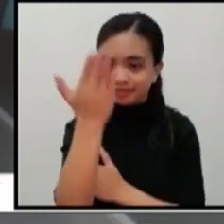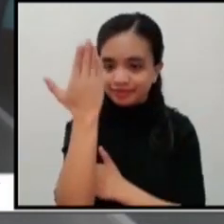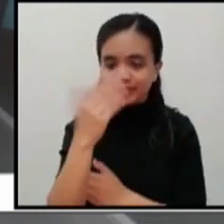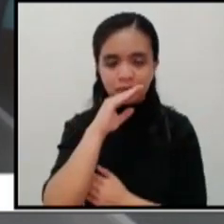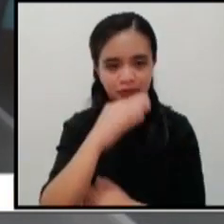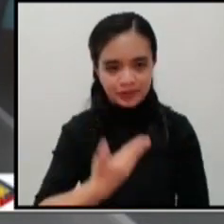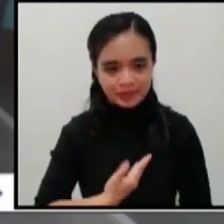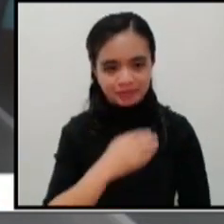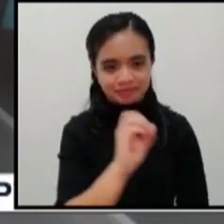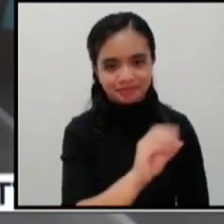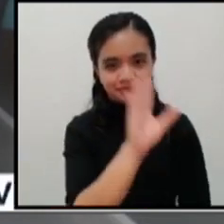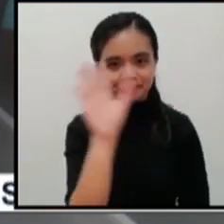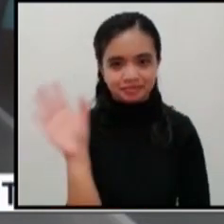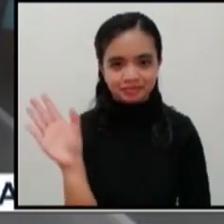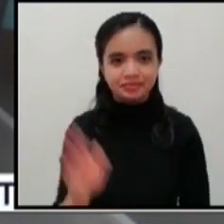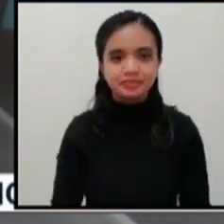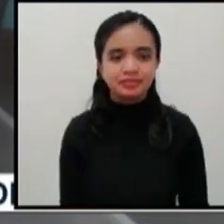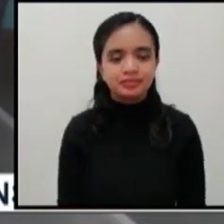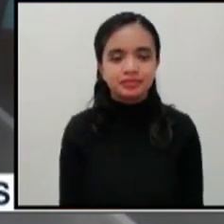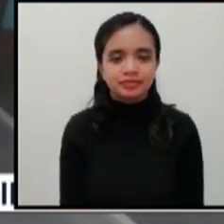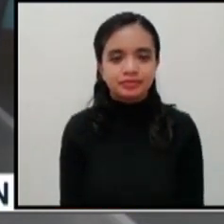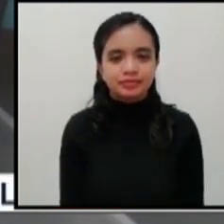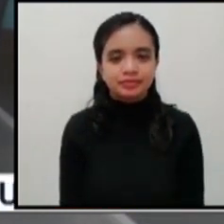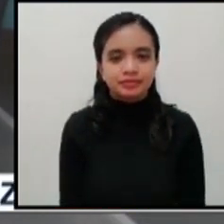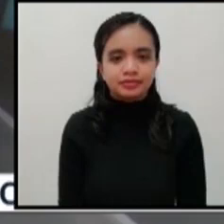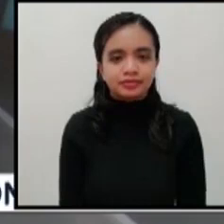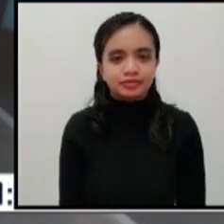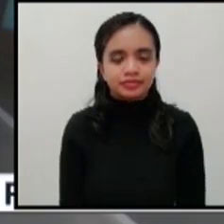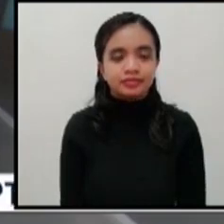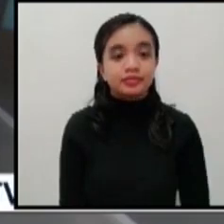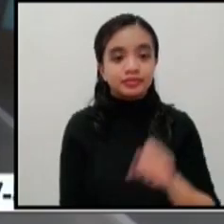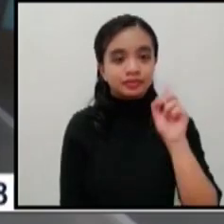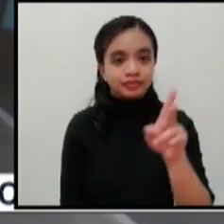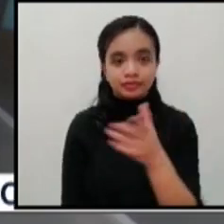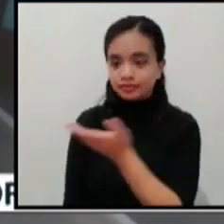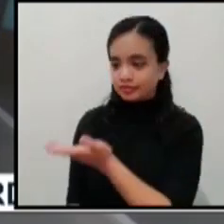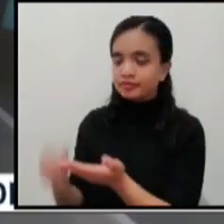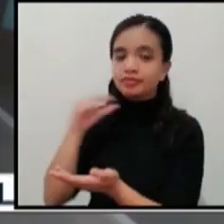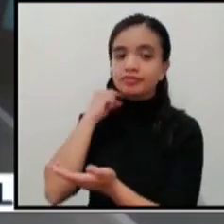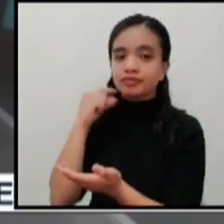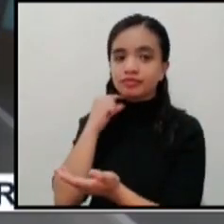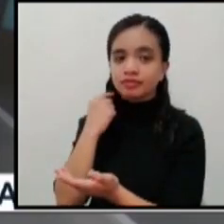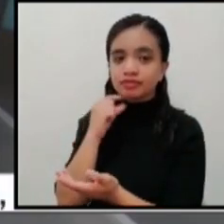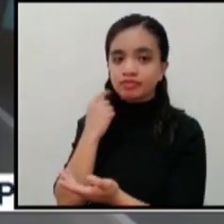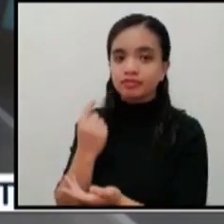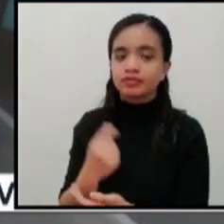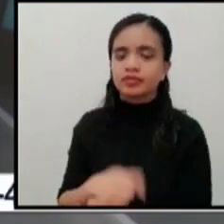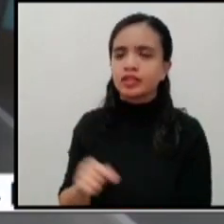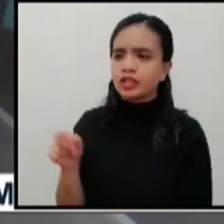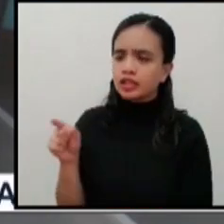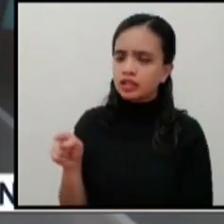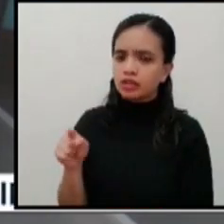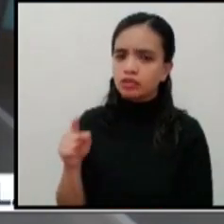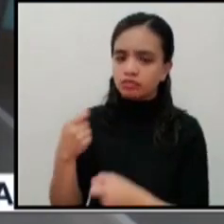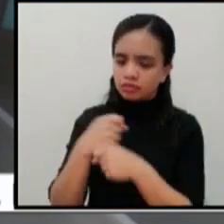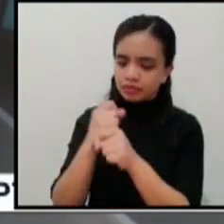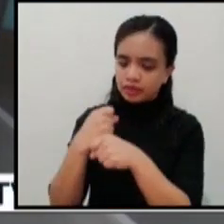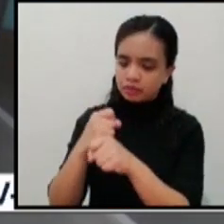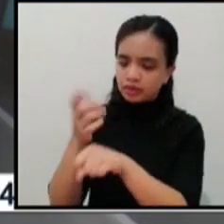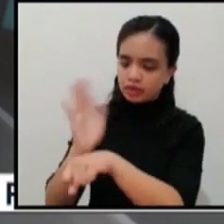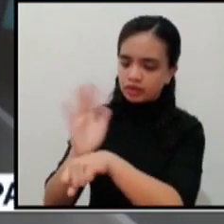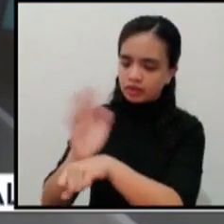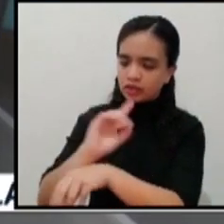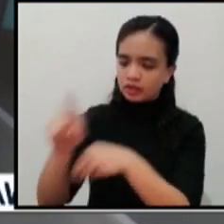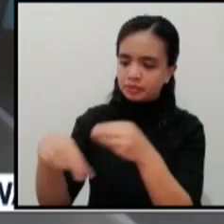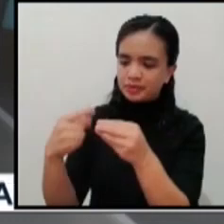Pilipinas. Good morning. Magandang umaga. Okay, for Father Gaudencio, itong paggawa ng pelikula tungkol sa Sinakulo ay